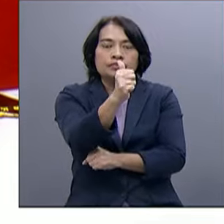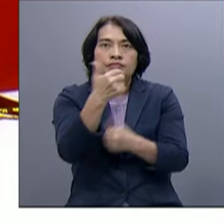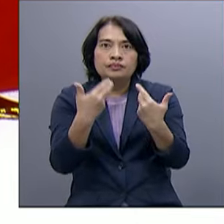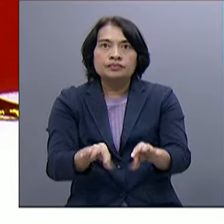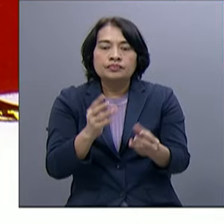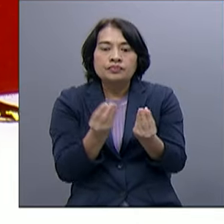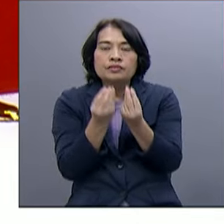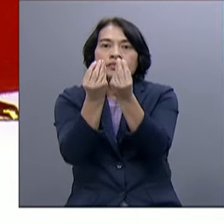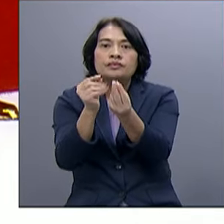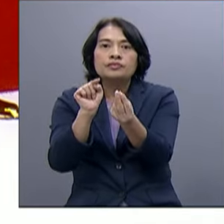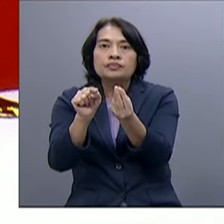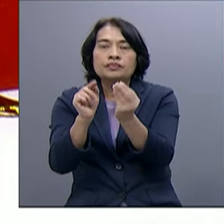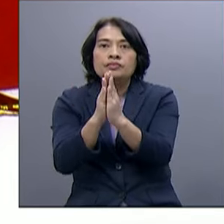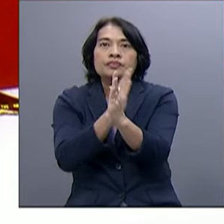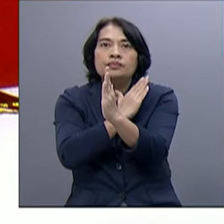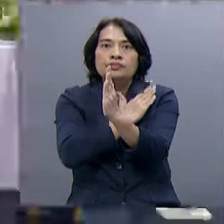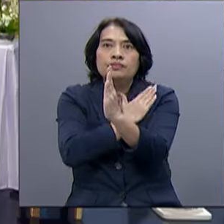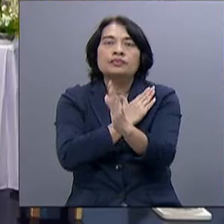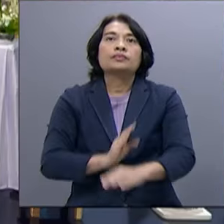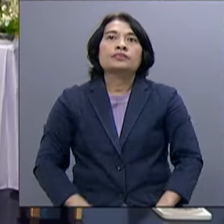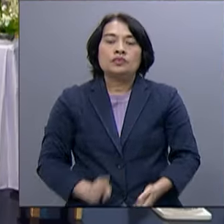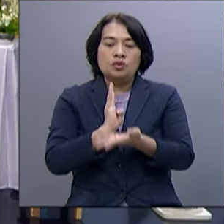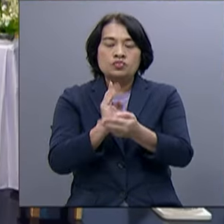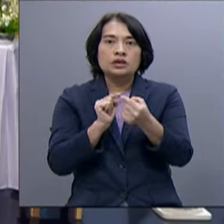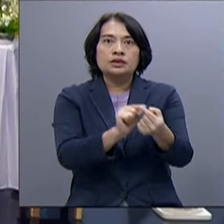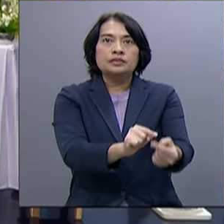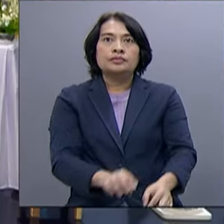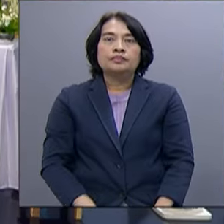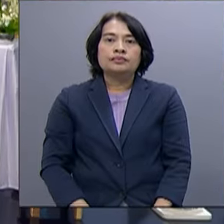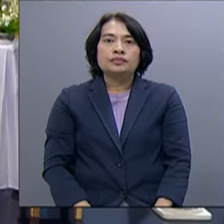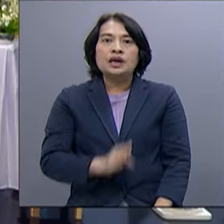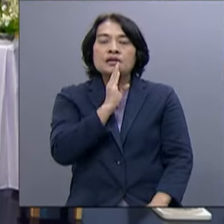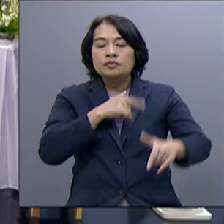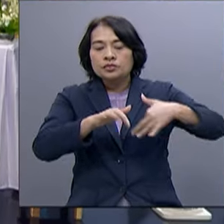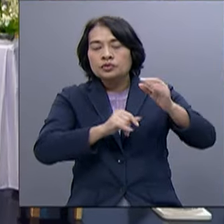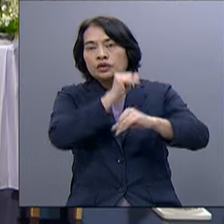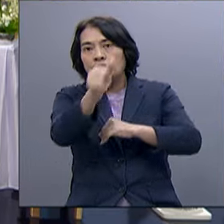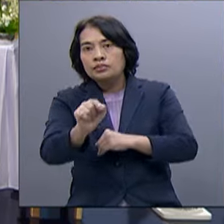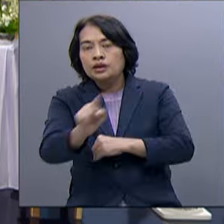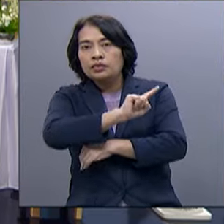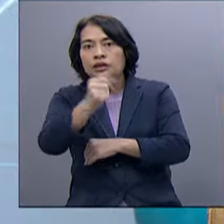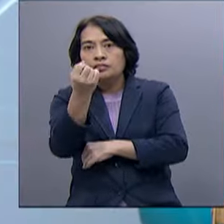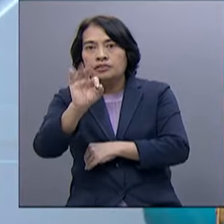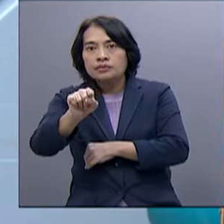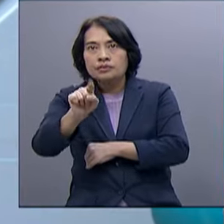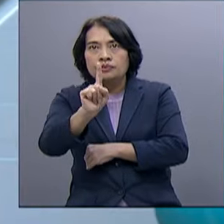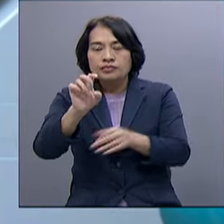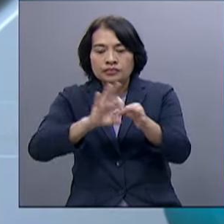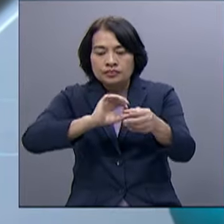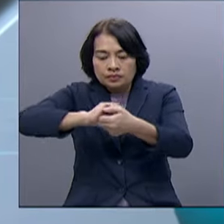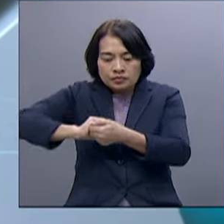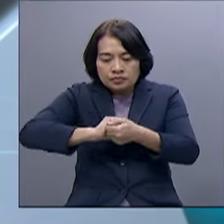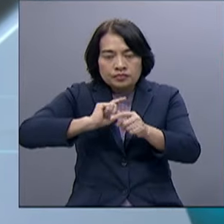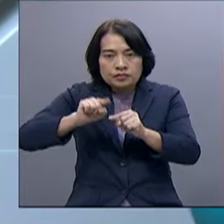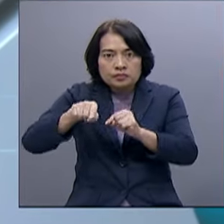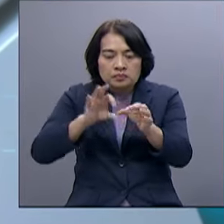บาท บุญต่อบุญบุญต่อบุญ นะคะซึ่งจริงๆถ้าเกิดชาวบ้านอยากจะไปอะค่ะไออย่างวันที่19เนี่ยก็จะมีเรื่องของความสำคัญในพิธีอยู่หลายประ